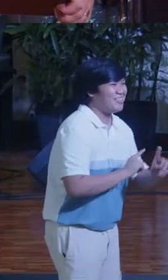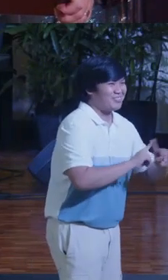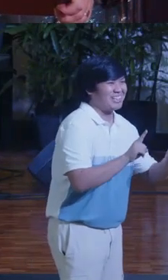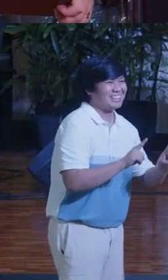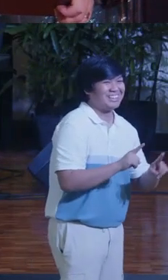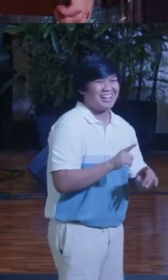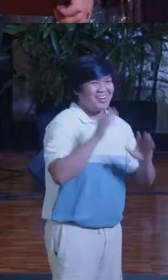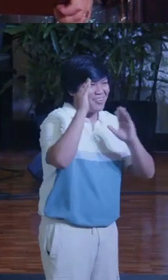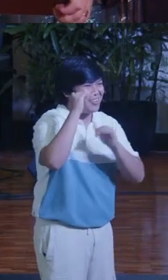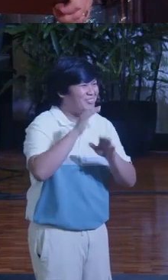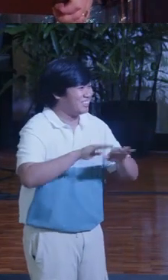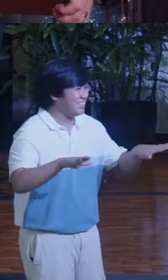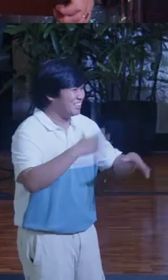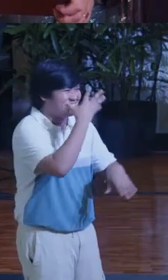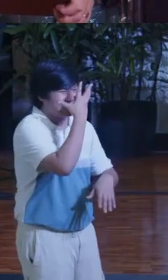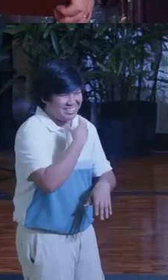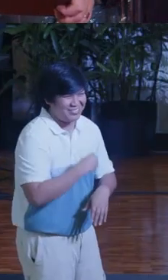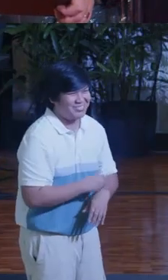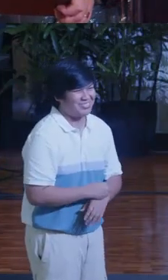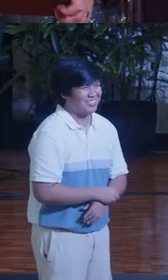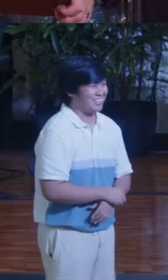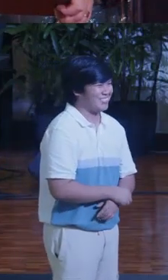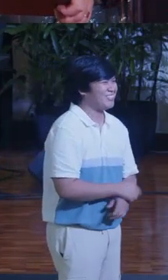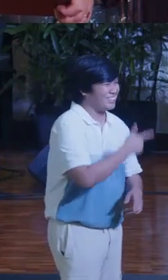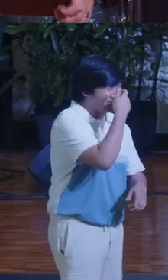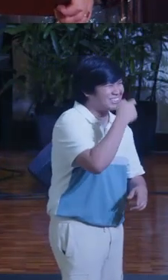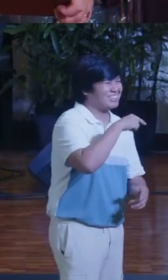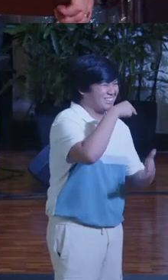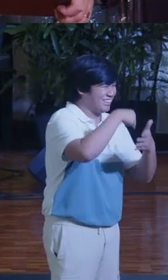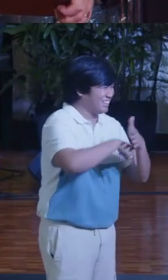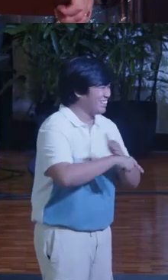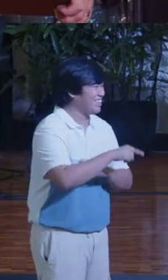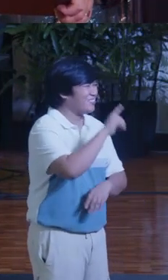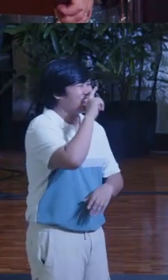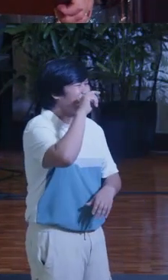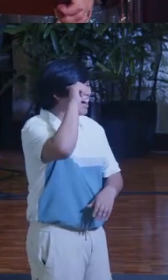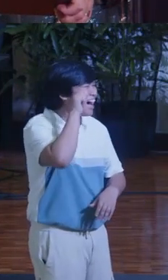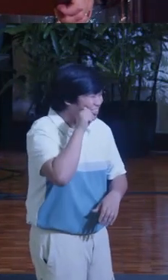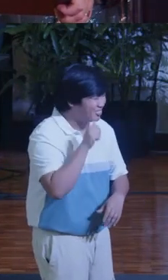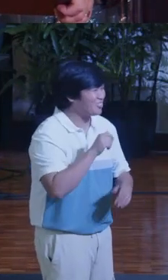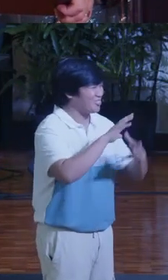Tulog. Okay, mabuti na lang. No?